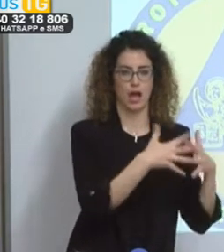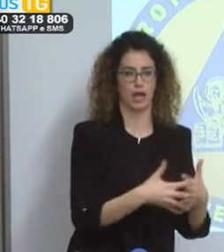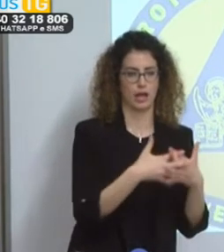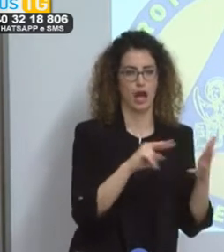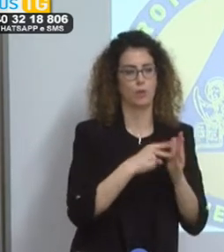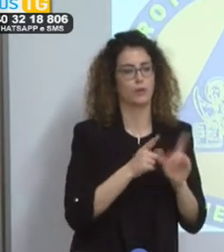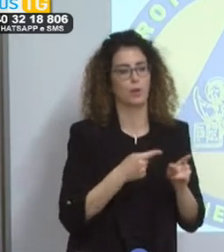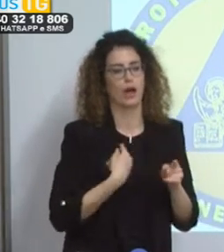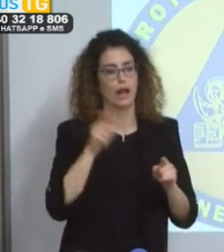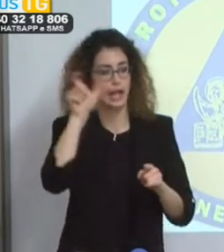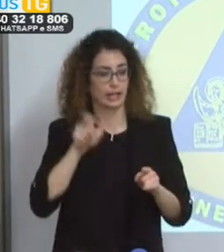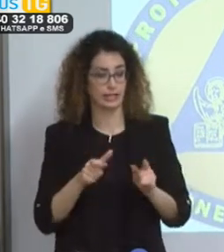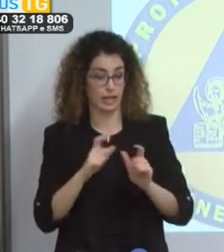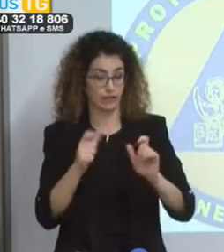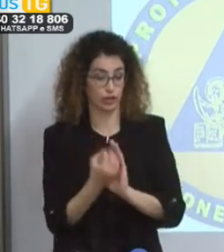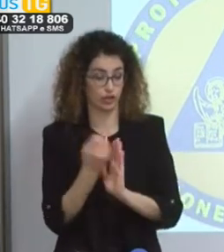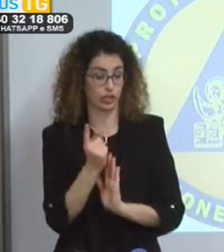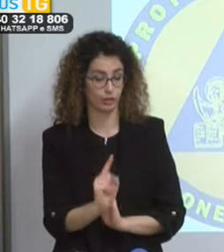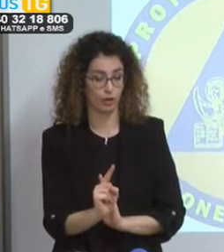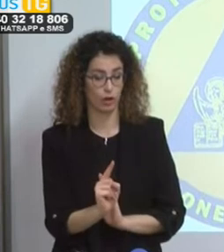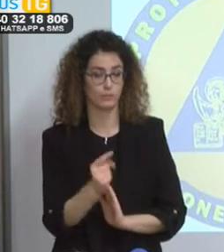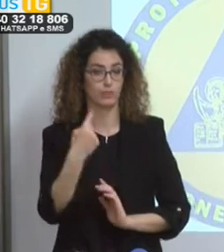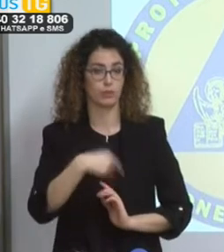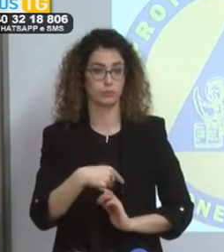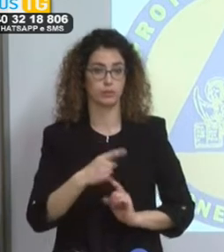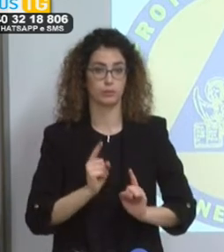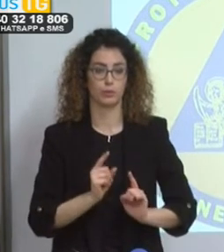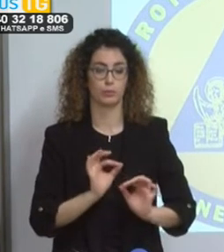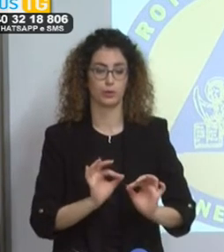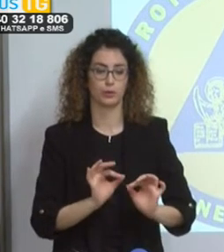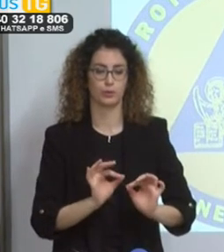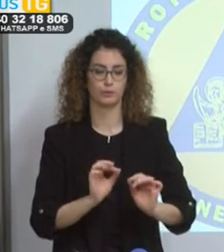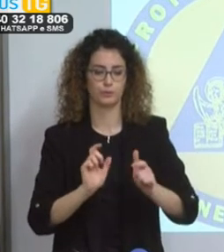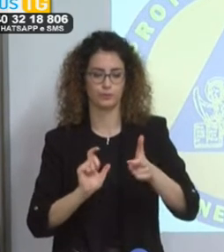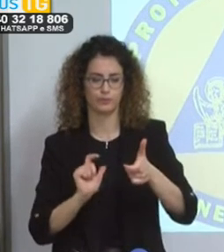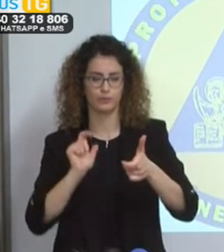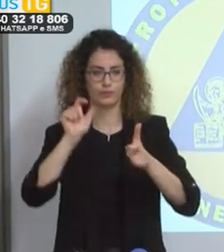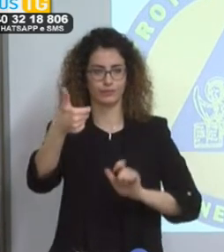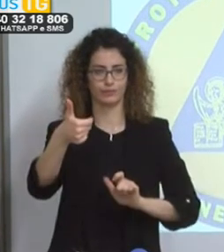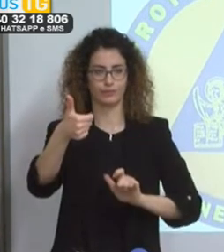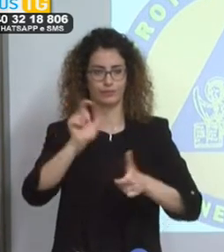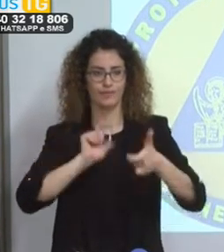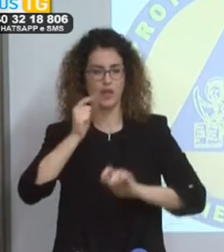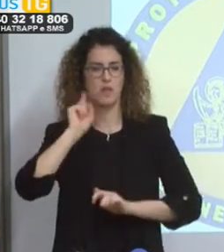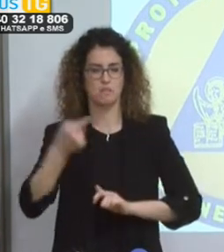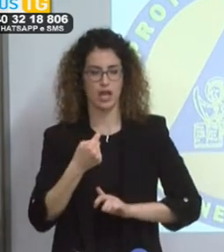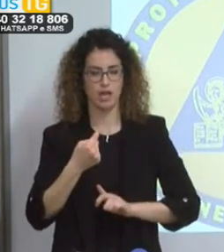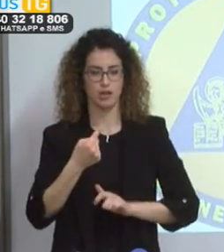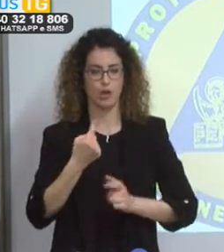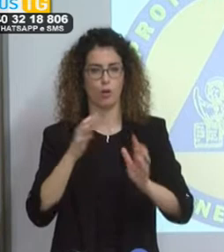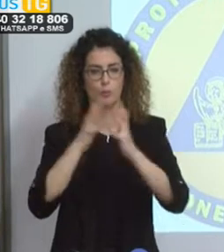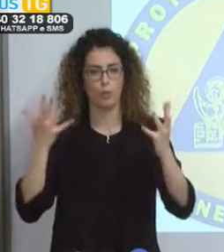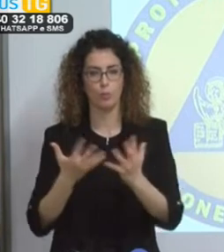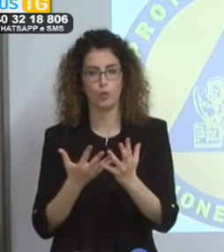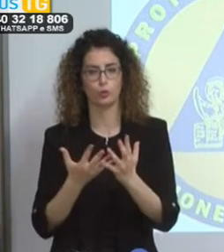produciamo i vaccini, quindi questo salto di qualità, di sviluppo industriale nel campo biomedicale, cioè, può decollare